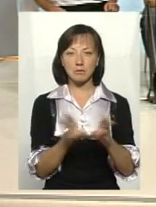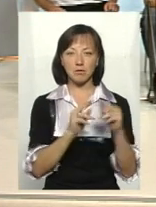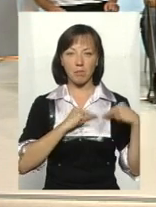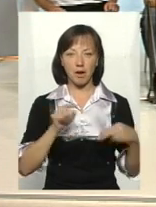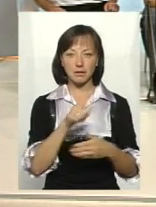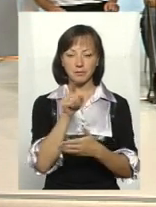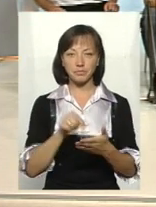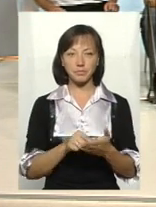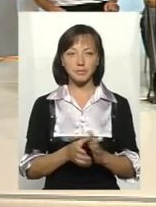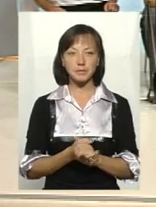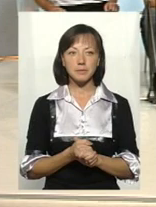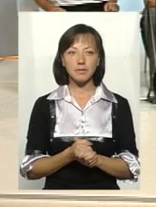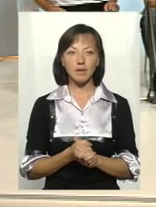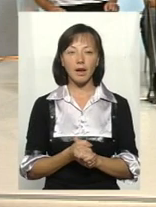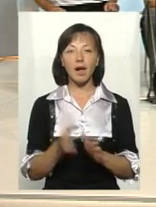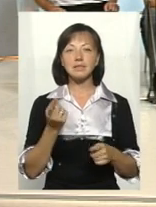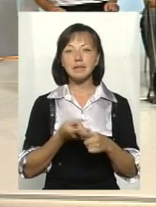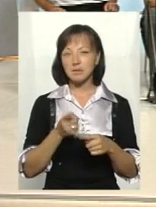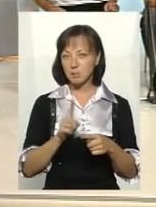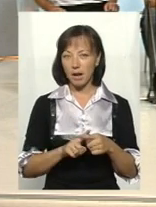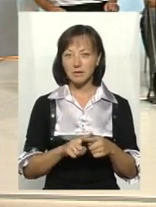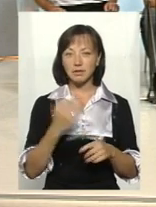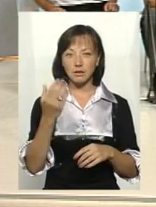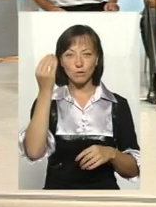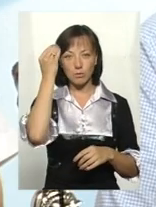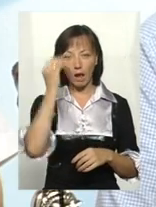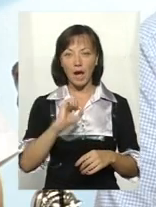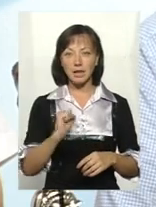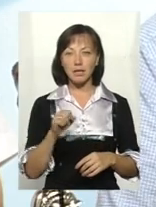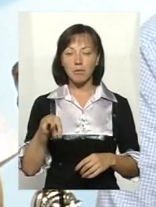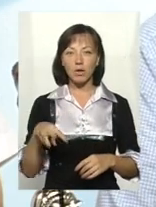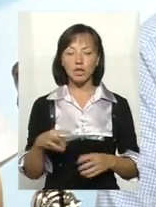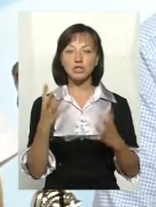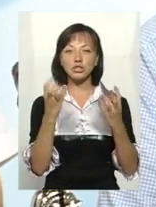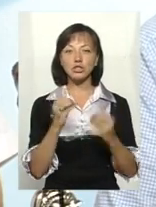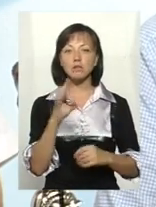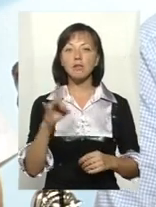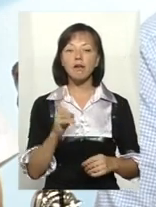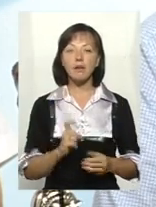співпраця, пане Романе? Ну, насправді це розуміння таке в Андрія Миколайовича. Я ще раз повторюю, що